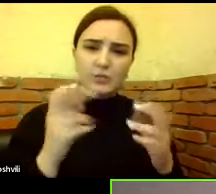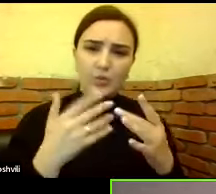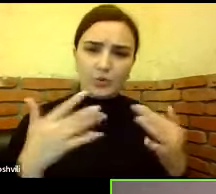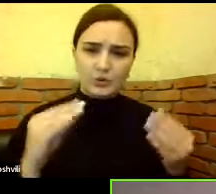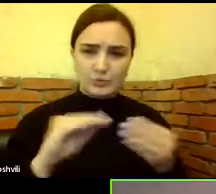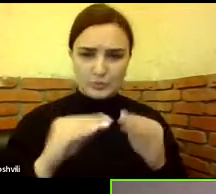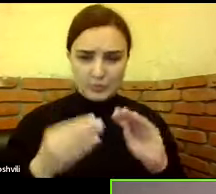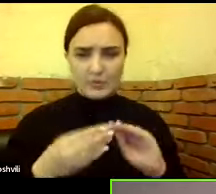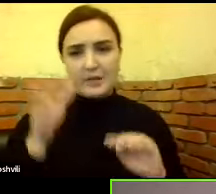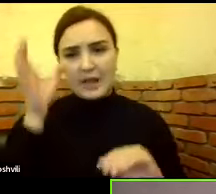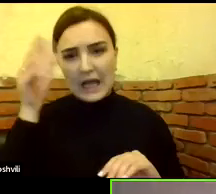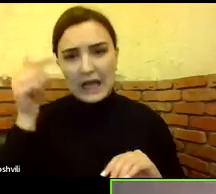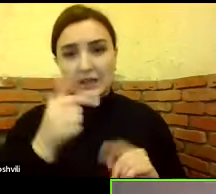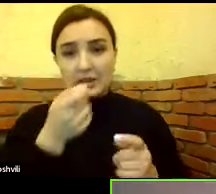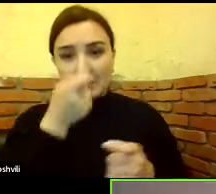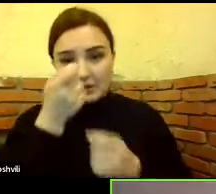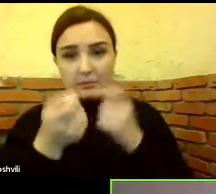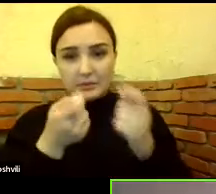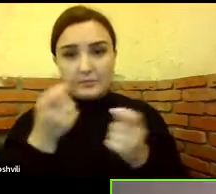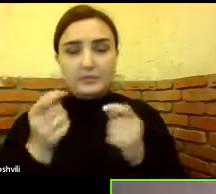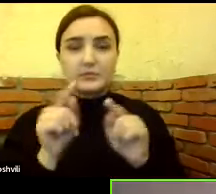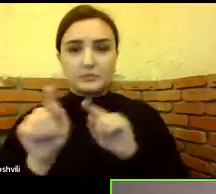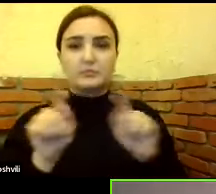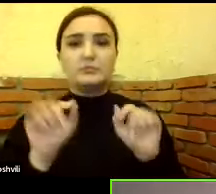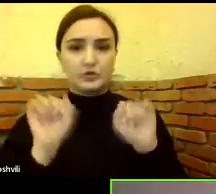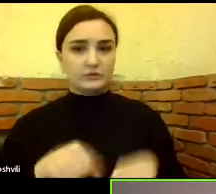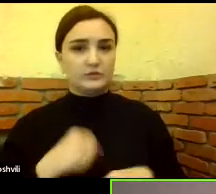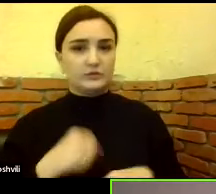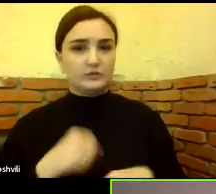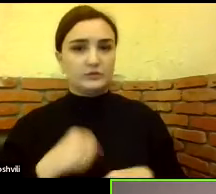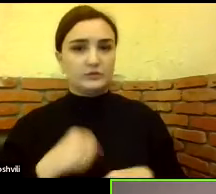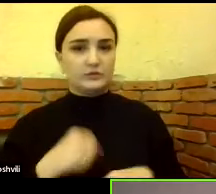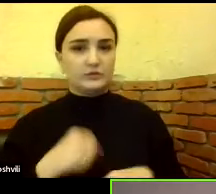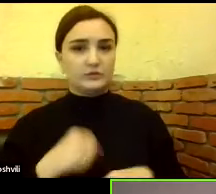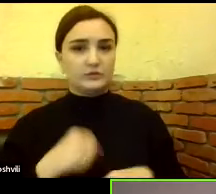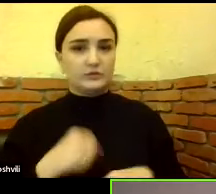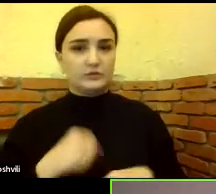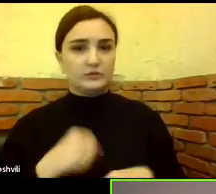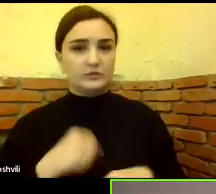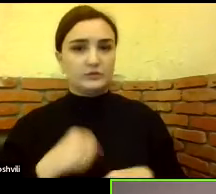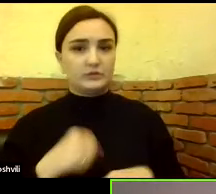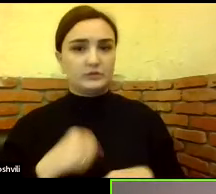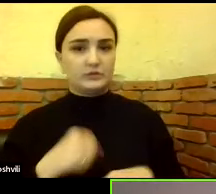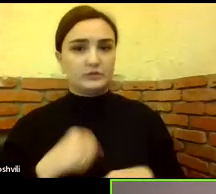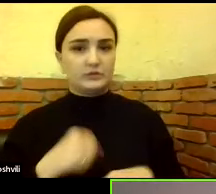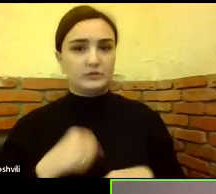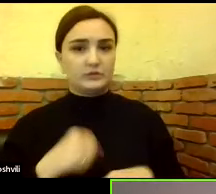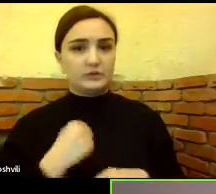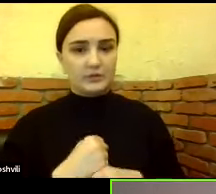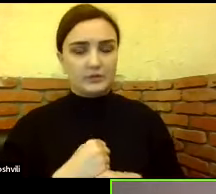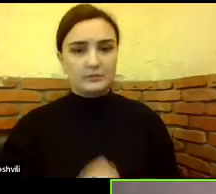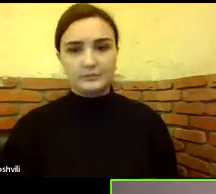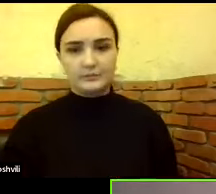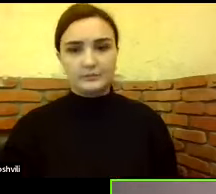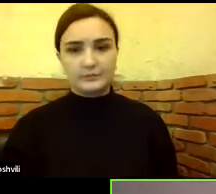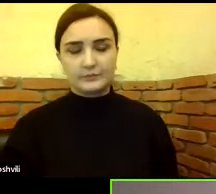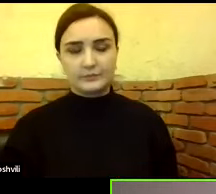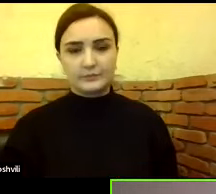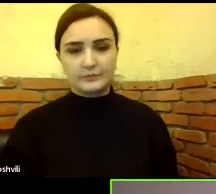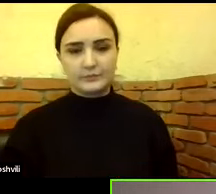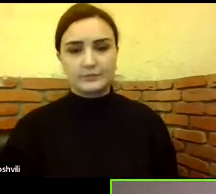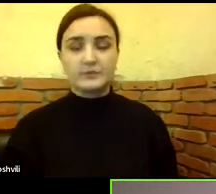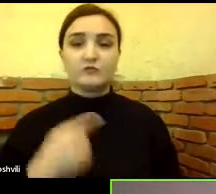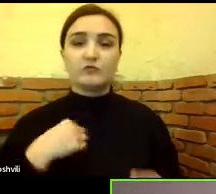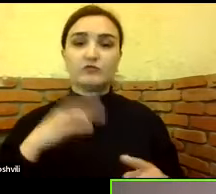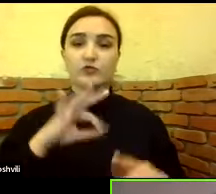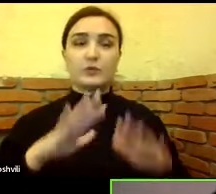ან პატარ-პატარა რაღაცეები მაინც შეგვიძლია რომ გავაკეთოთ. იქნება ეს მაგალითად ჩვენ პროფესიასთან დაკავშირებული, თუ რაღაც